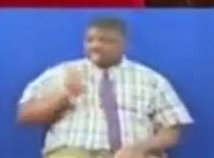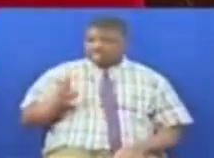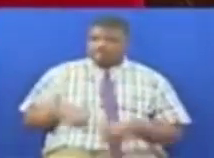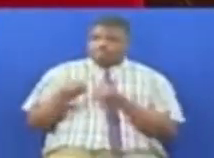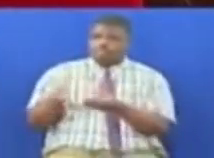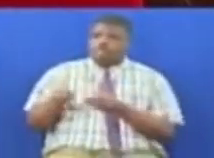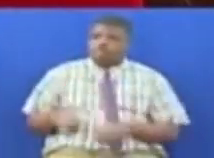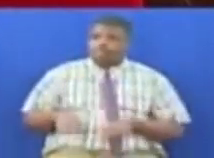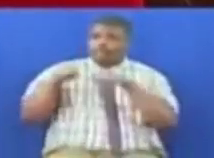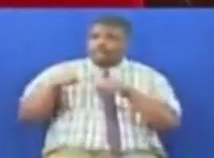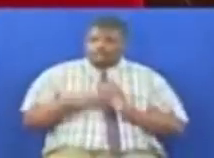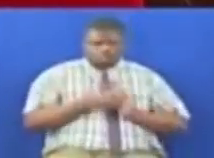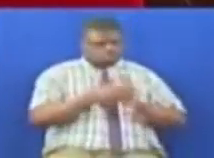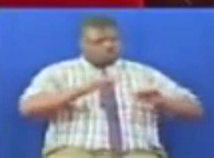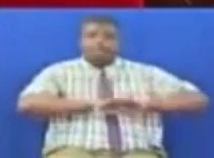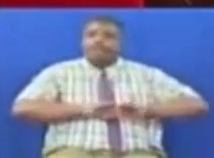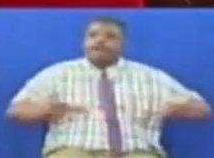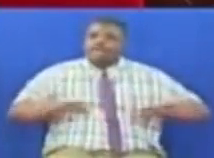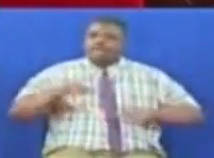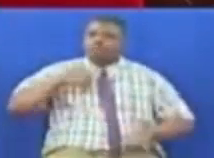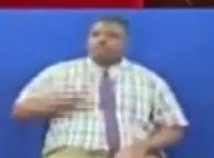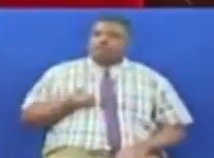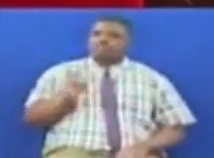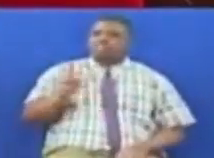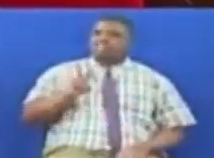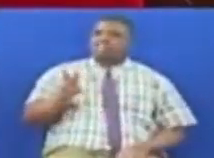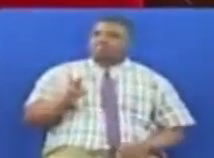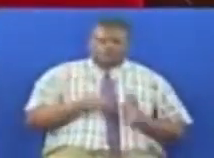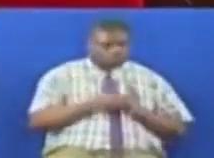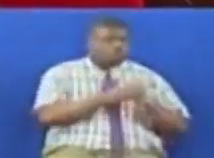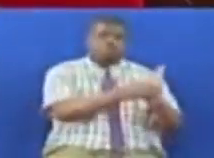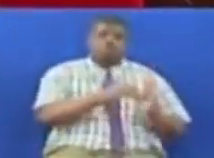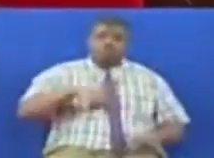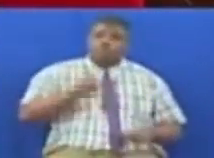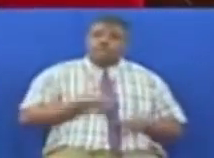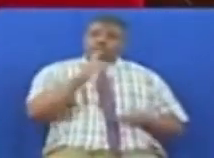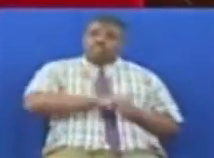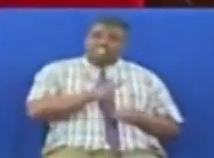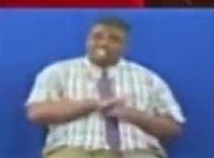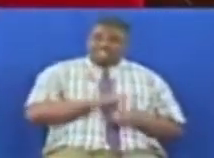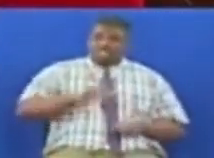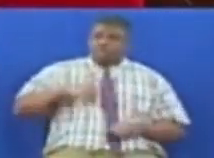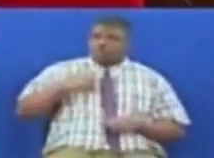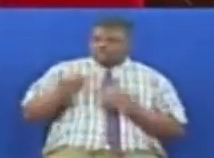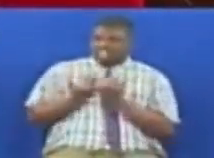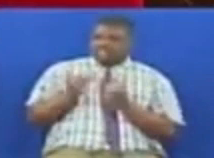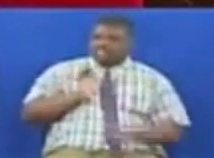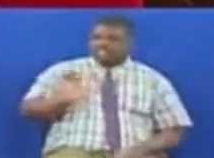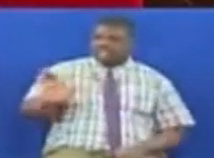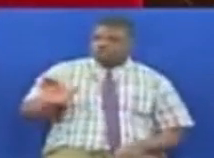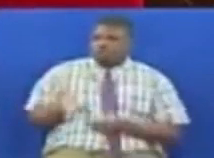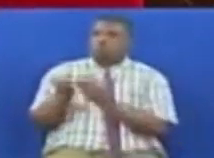waliopewa dhamana ya kuongoza baraza la wanawake wa Chadema, wataongoza wanawake wengi wa chama chetu wenye uwezo katika mchakato